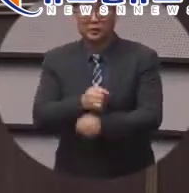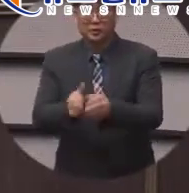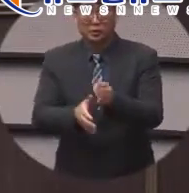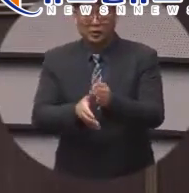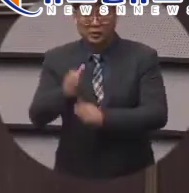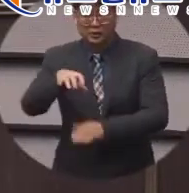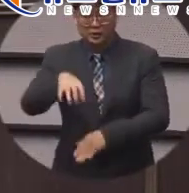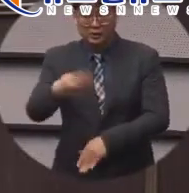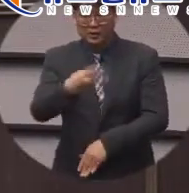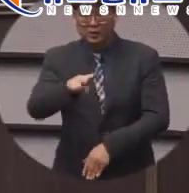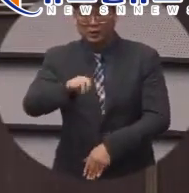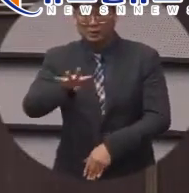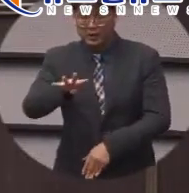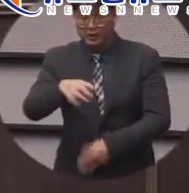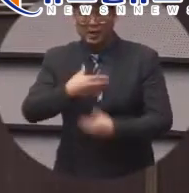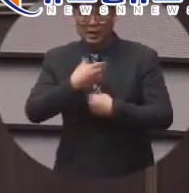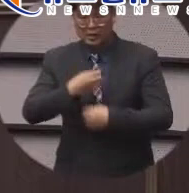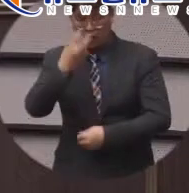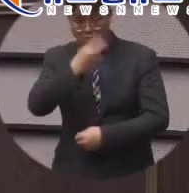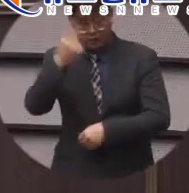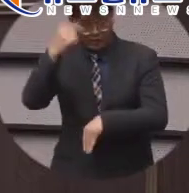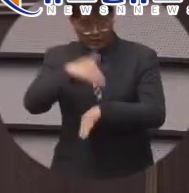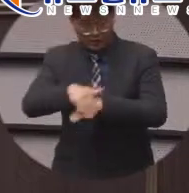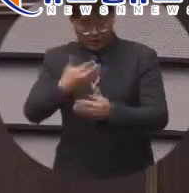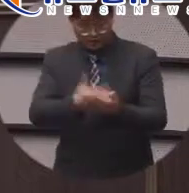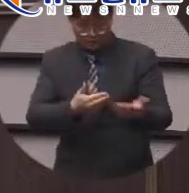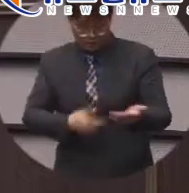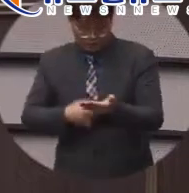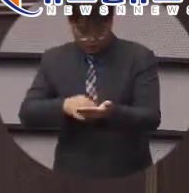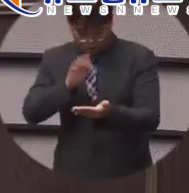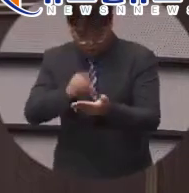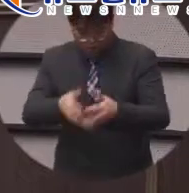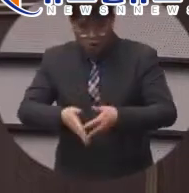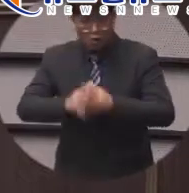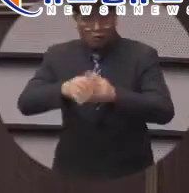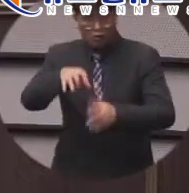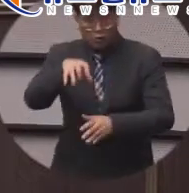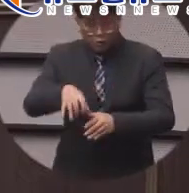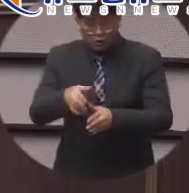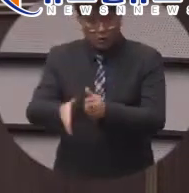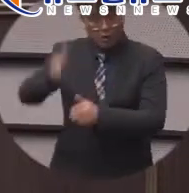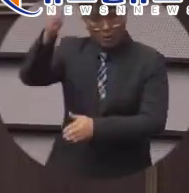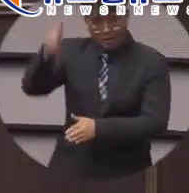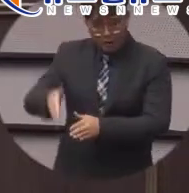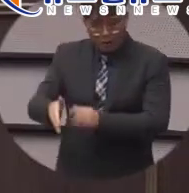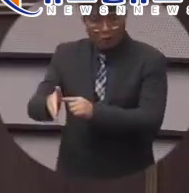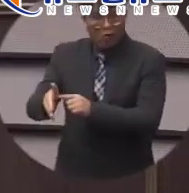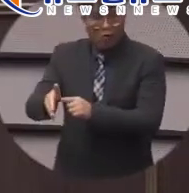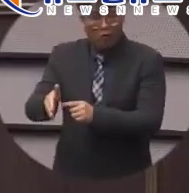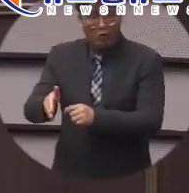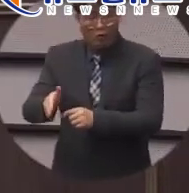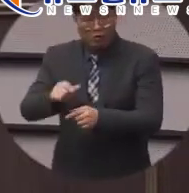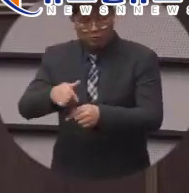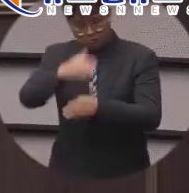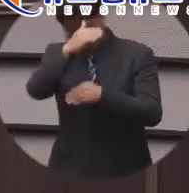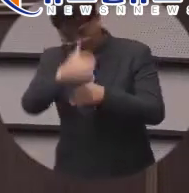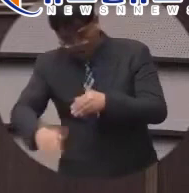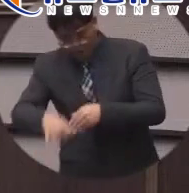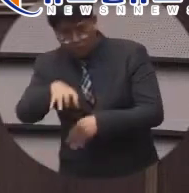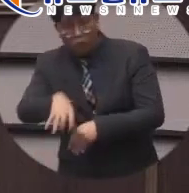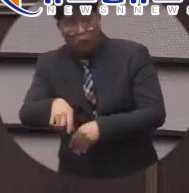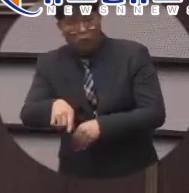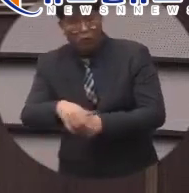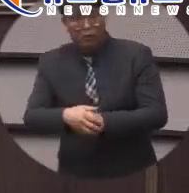광주시의 2024년 해빙기 안전관리 계획을 보면 건설 현장, 옹벽, 석축, 급경사지를 포함한